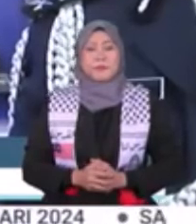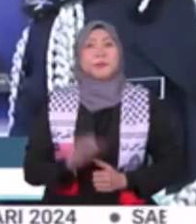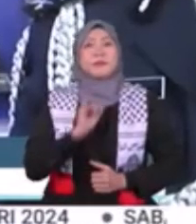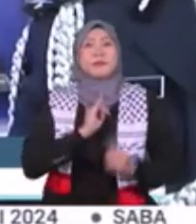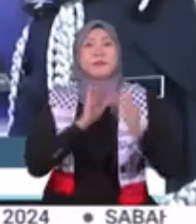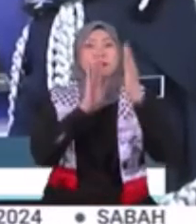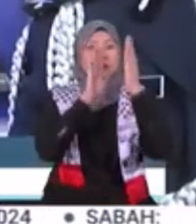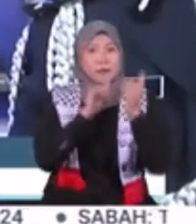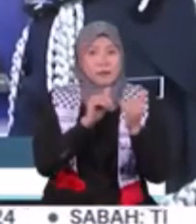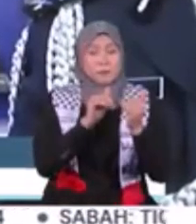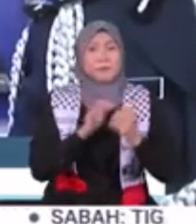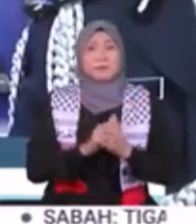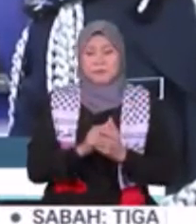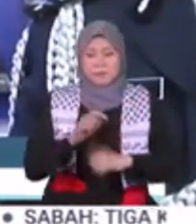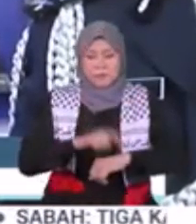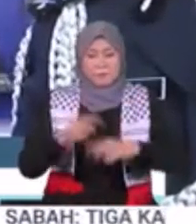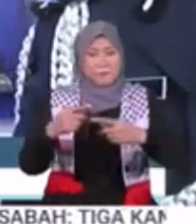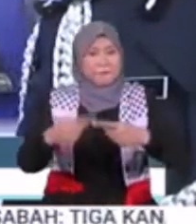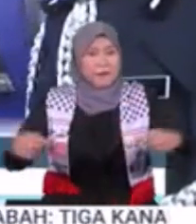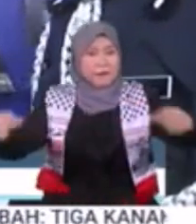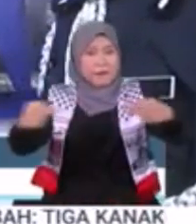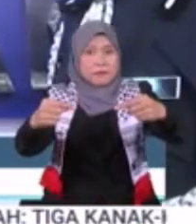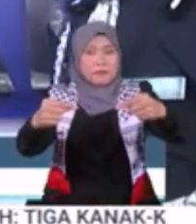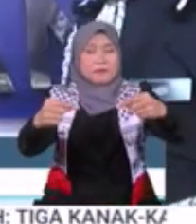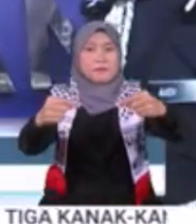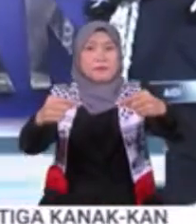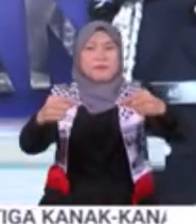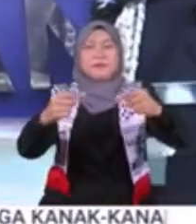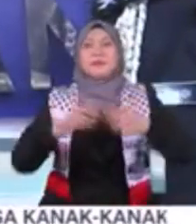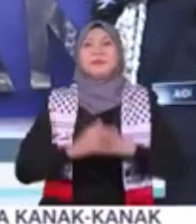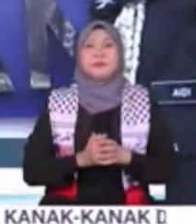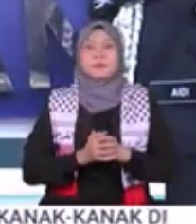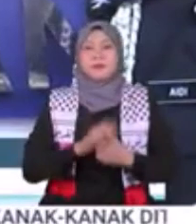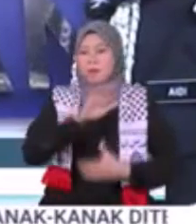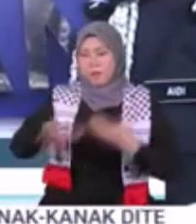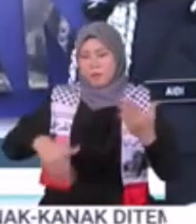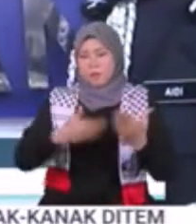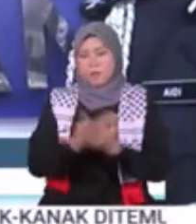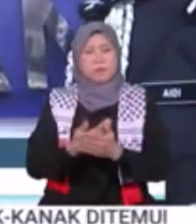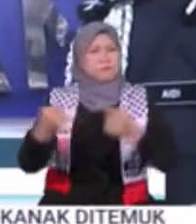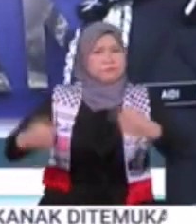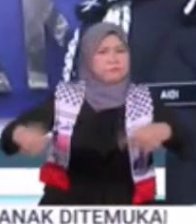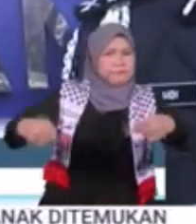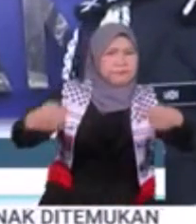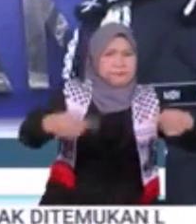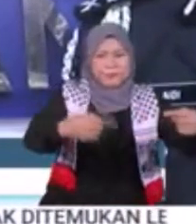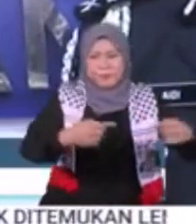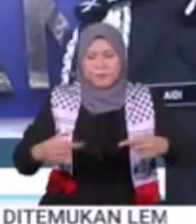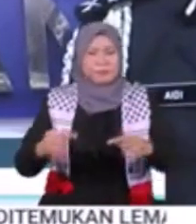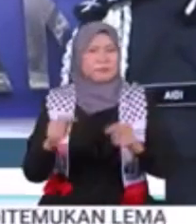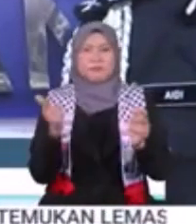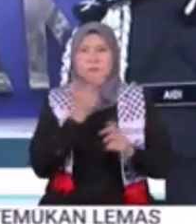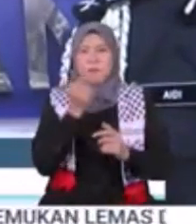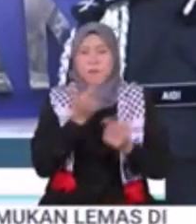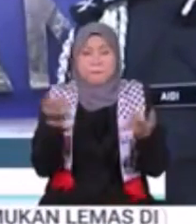berharap supaya masa final bola malam ni semua berlangsung tanpa sebarang insiden.